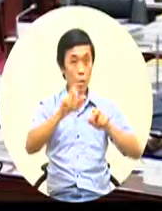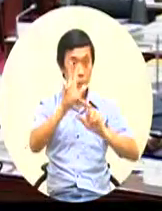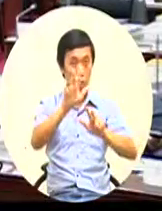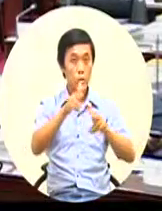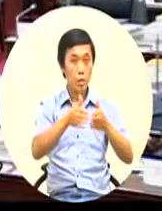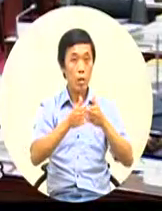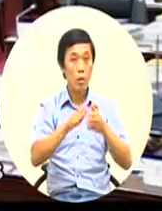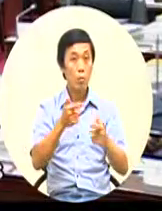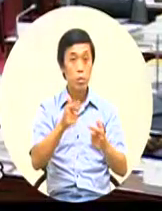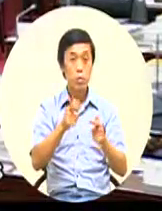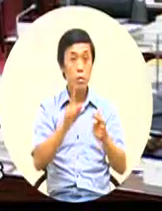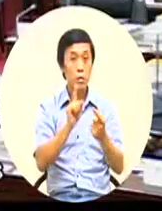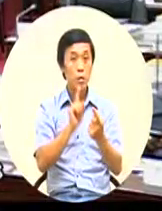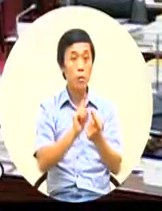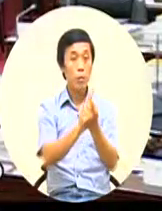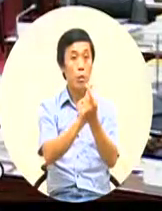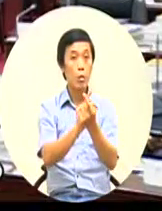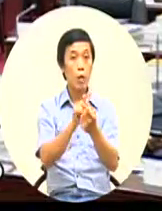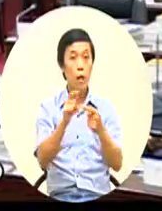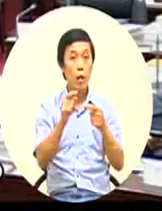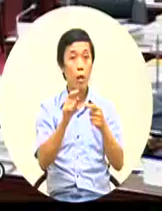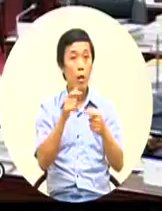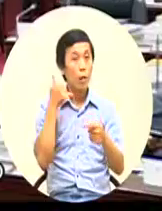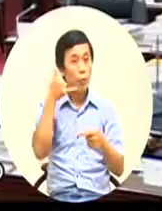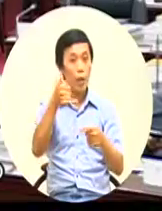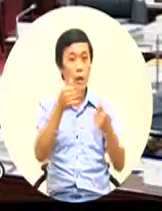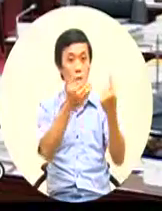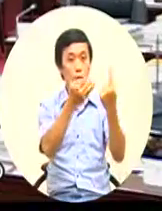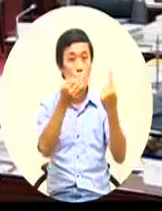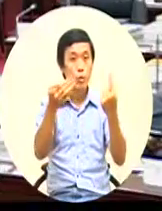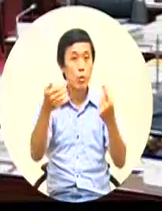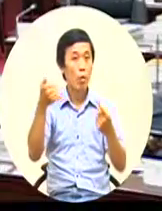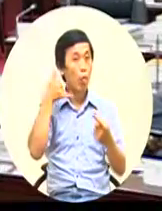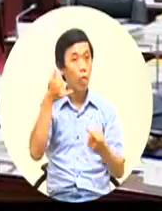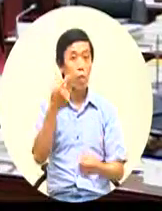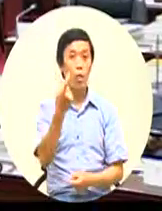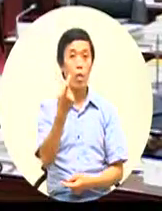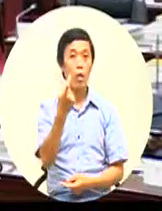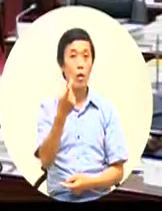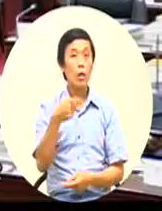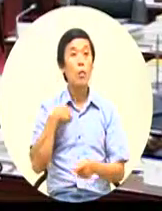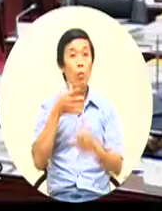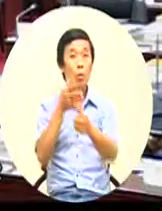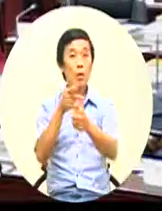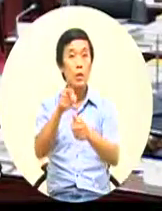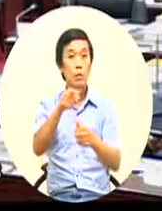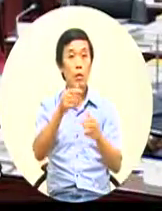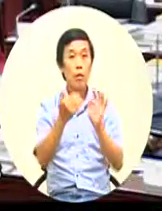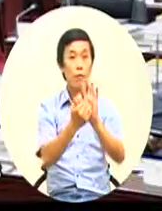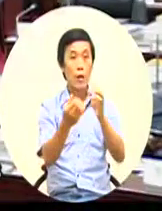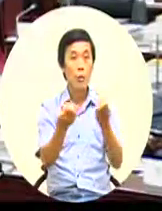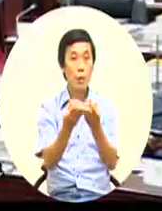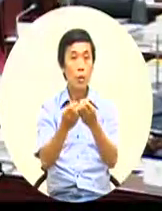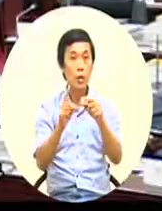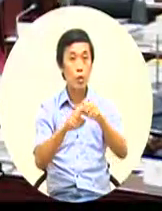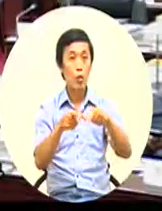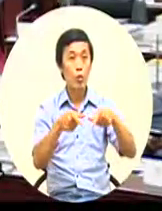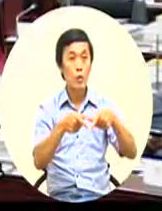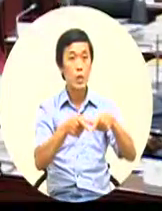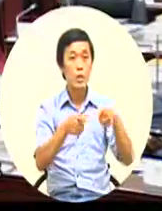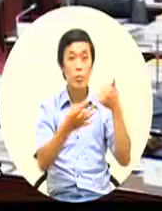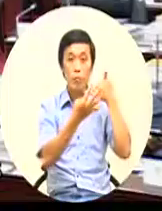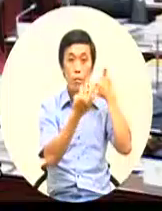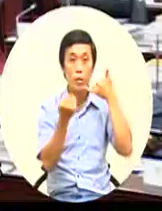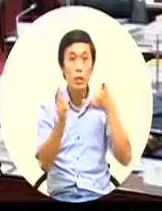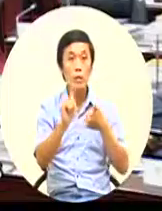是遇到事情1999没人接。问现场所有的人员，你知道防灾中心的电话知道吗？就只有消防局局长